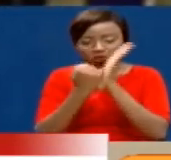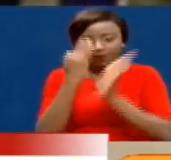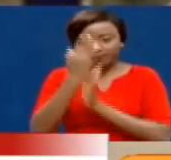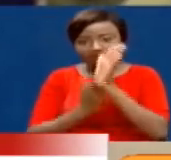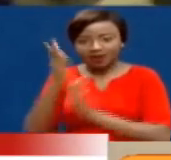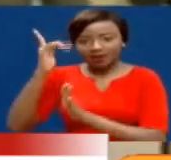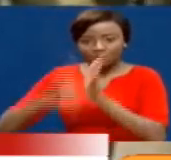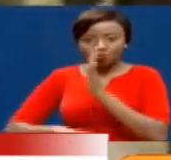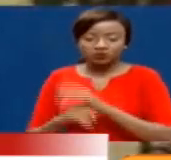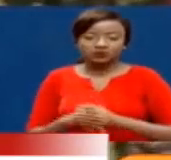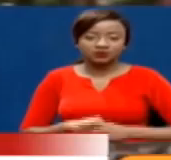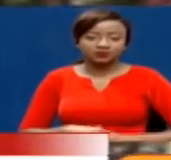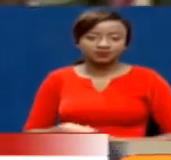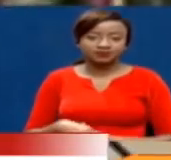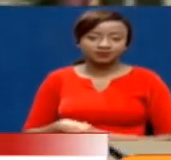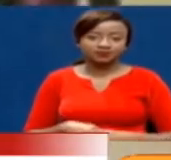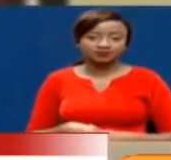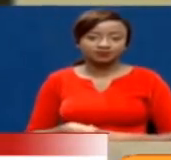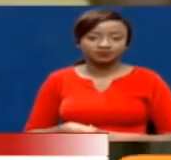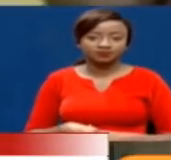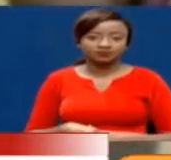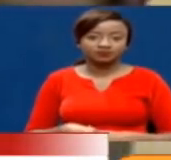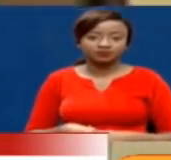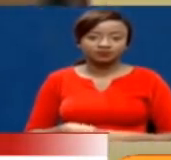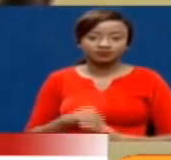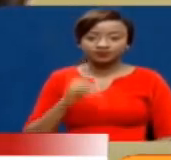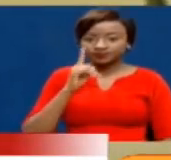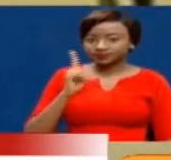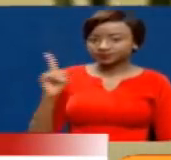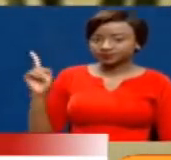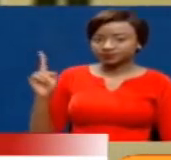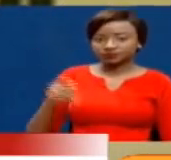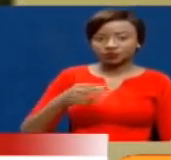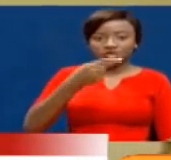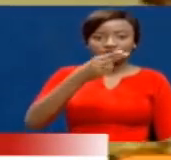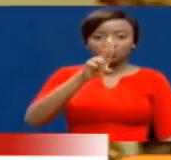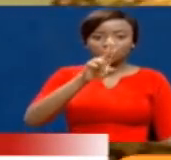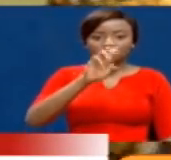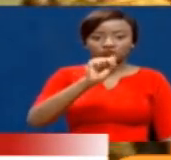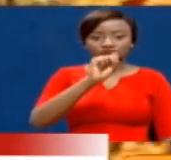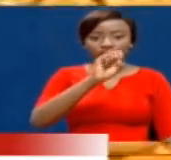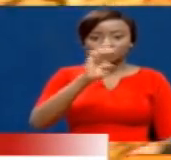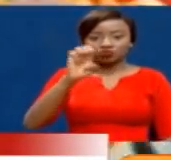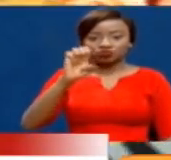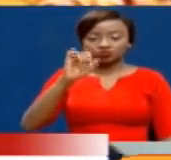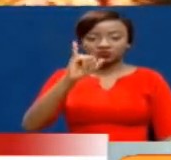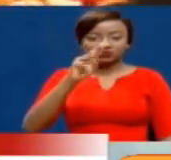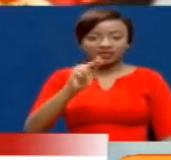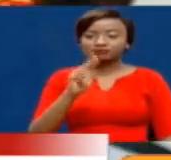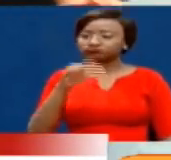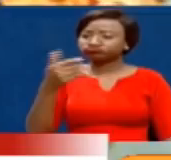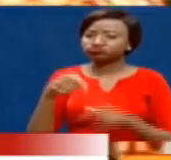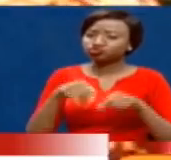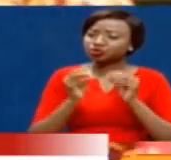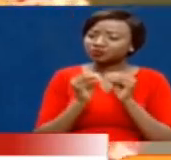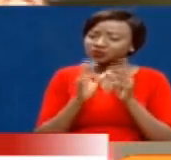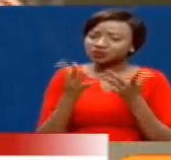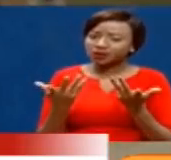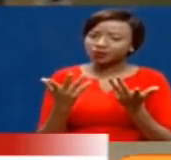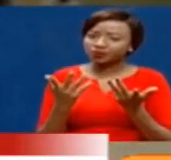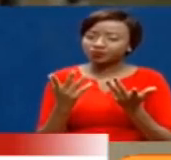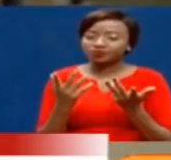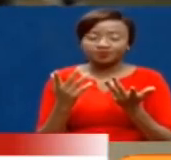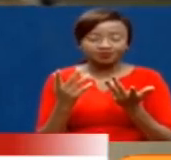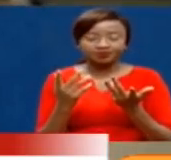kutueleza kuhusiana na swala hili. Namuona bana Hussein Dado, labda kwa sekunde 30 tueleze kikao cha leo kimekuwa vipi.